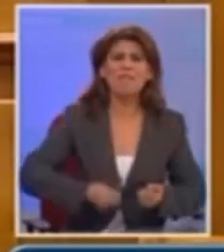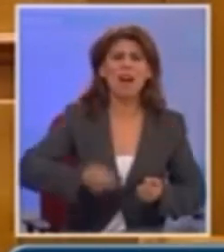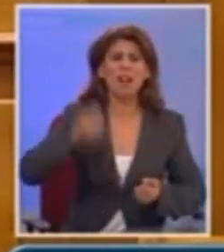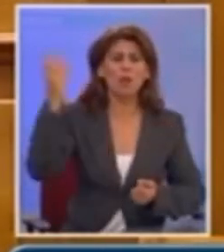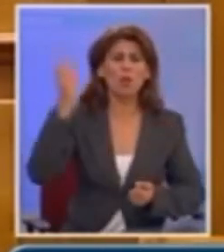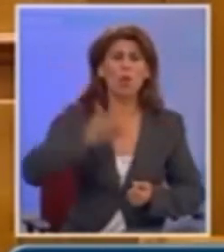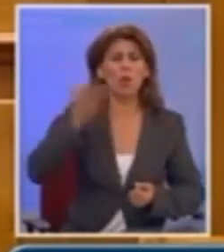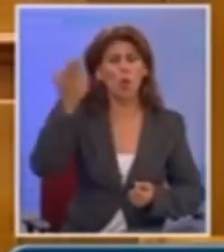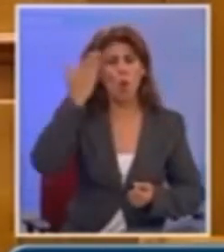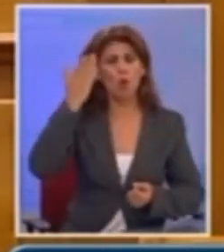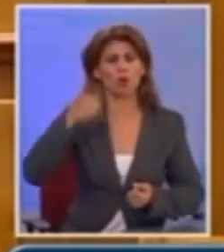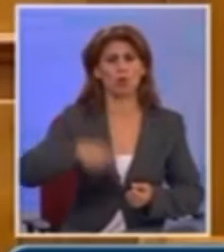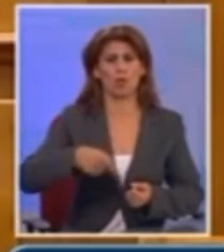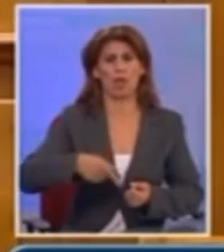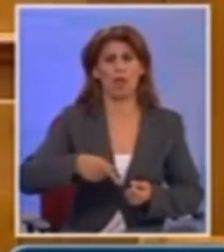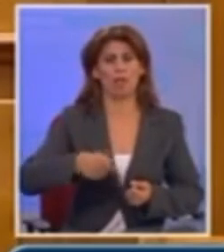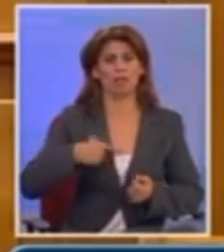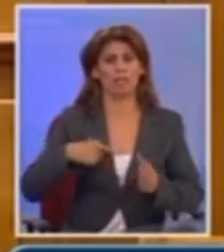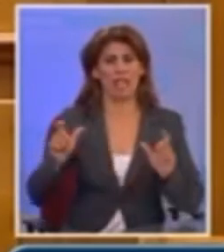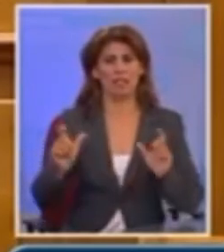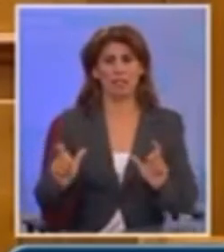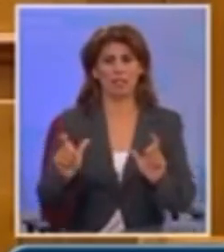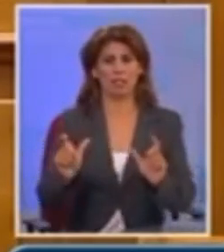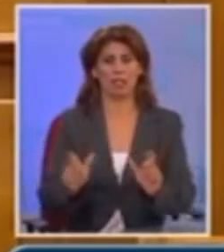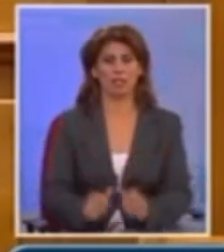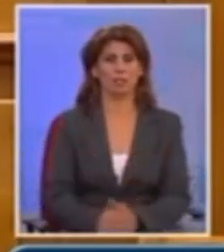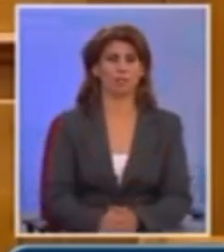τίμημα αυτή του την αντίσταση.